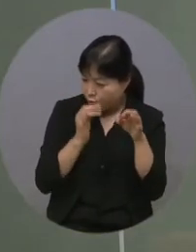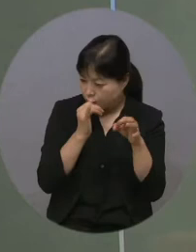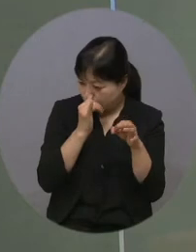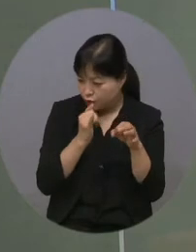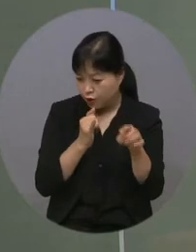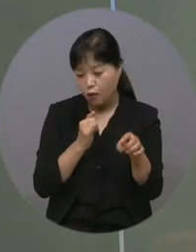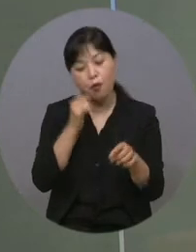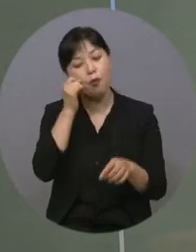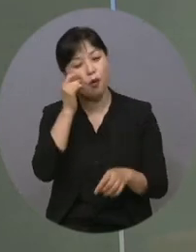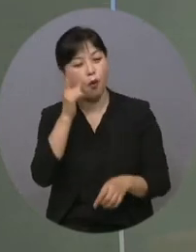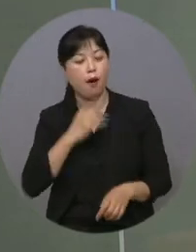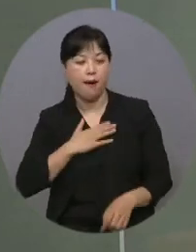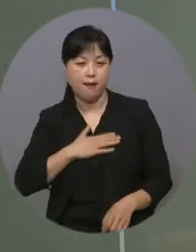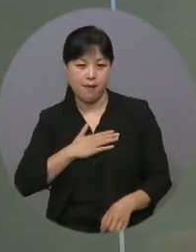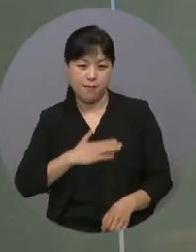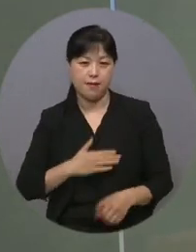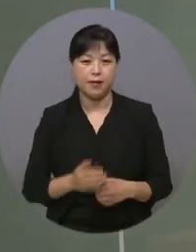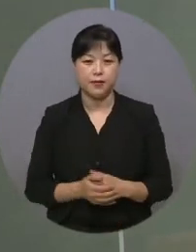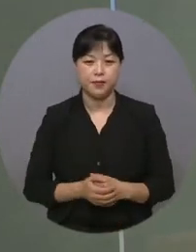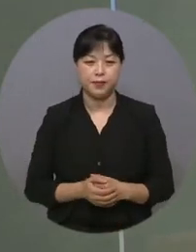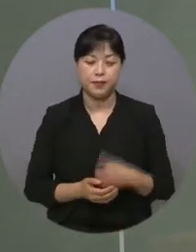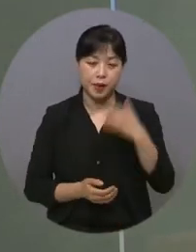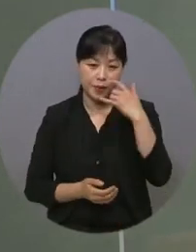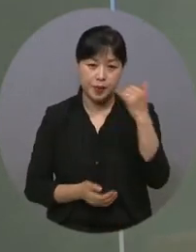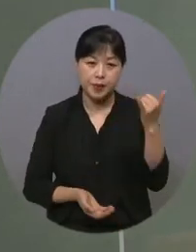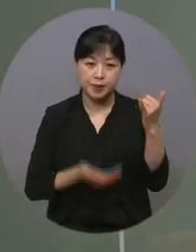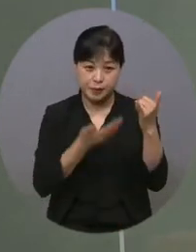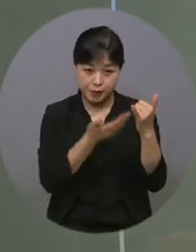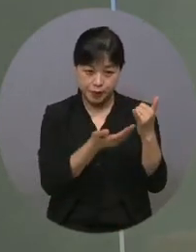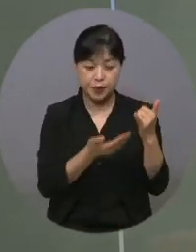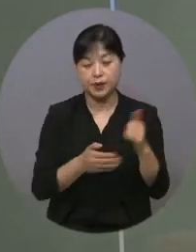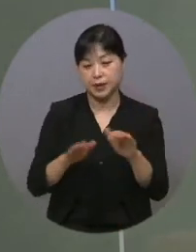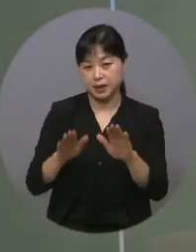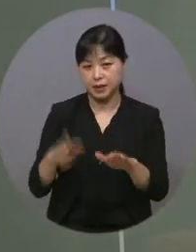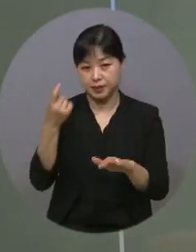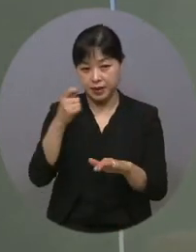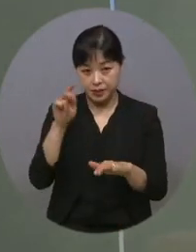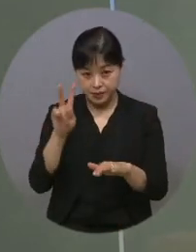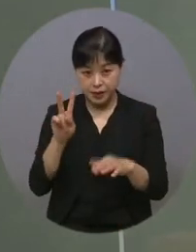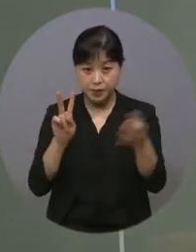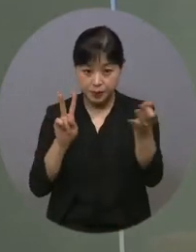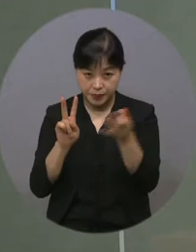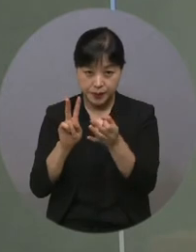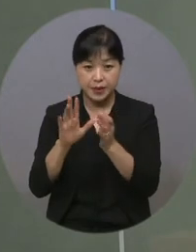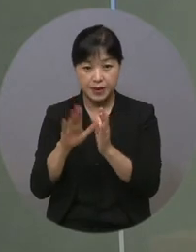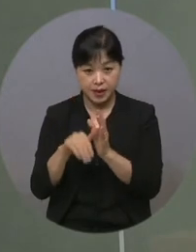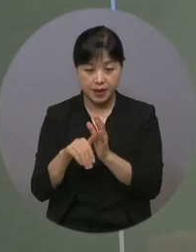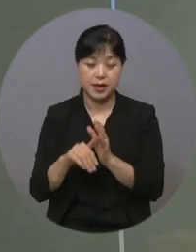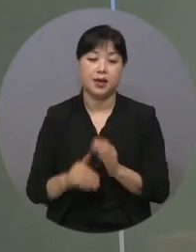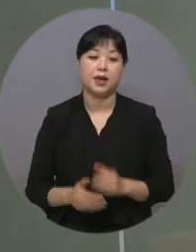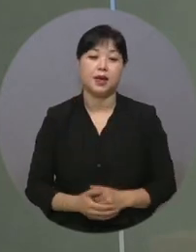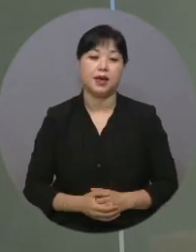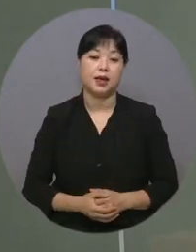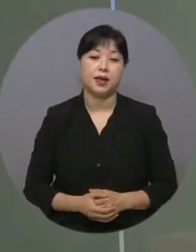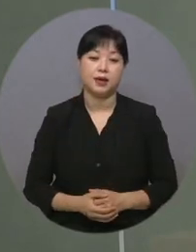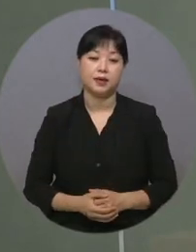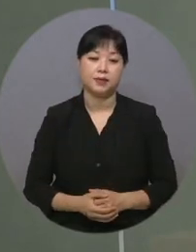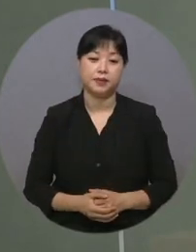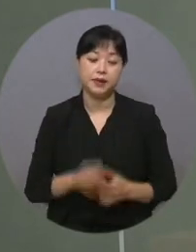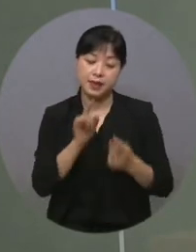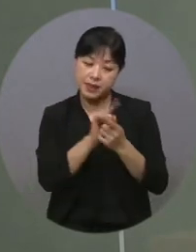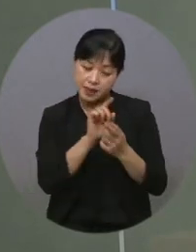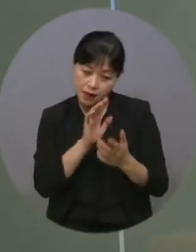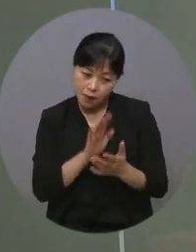느꼈어요. 네네. 부모님들도 이 시간에 시청하시면서 특히